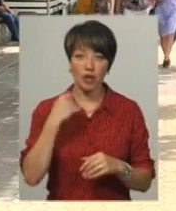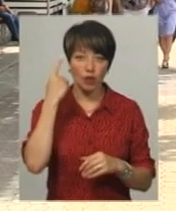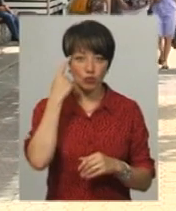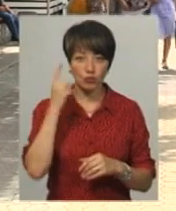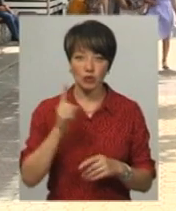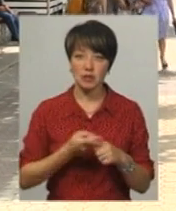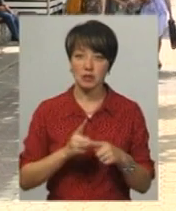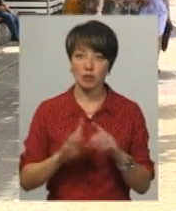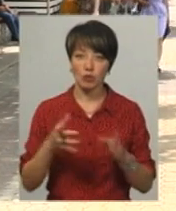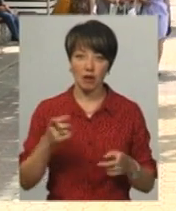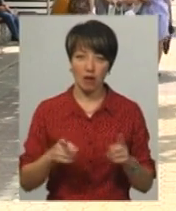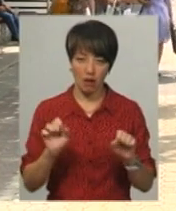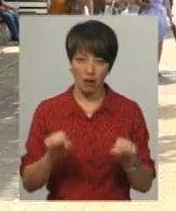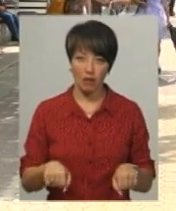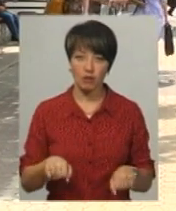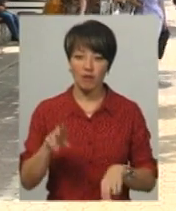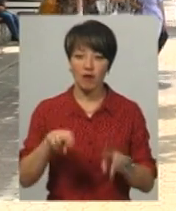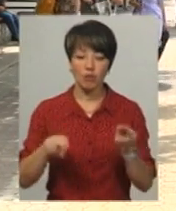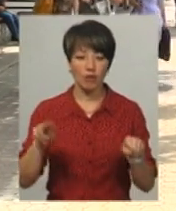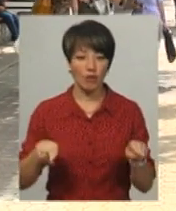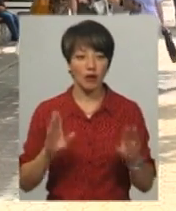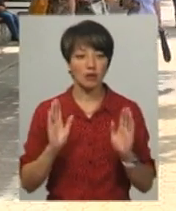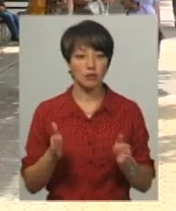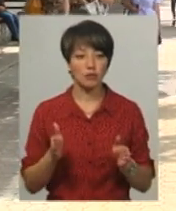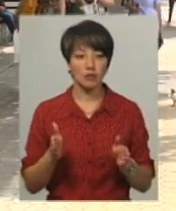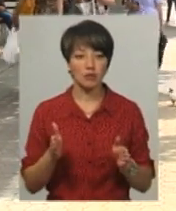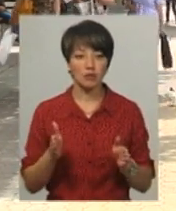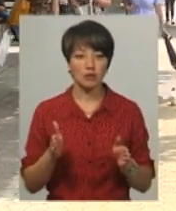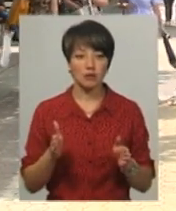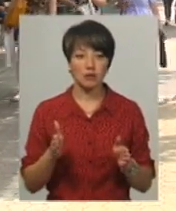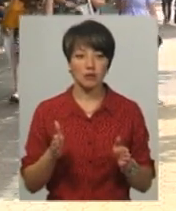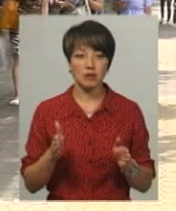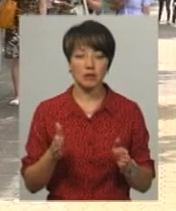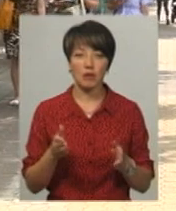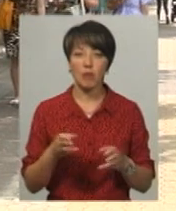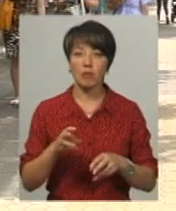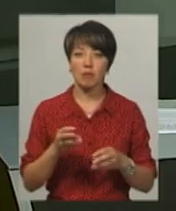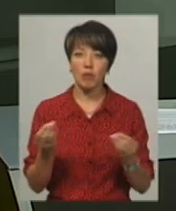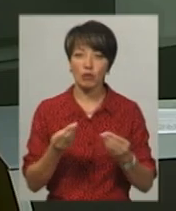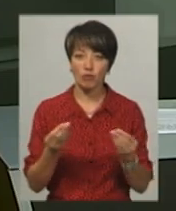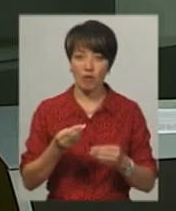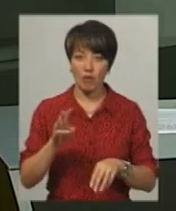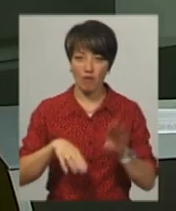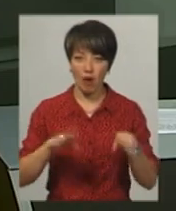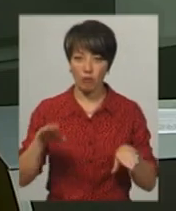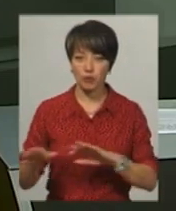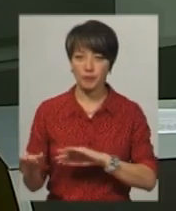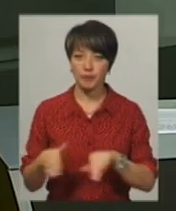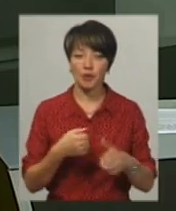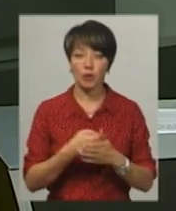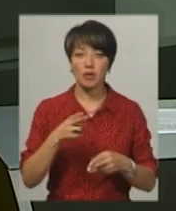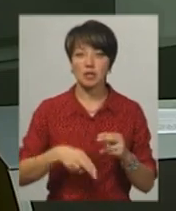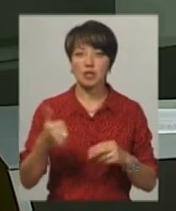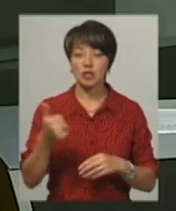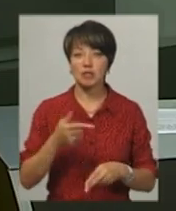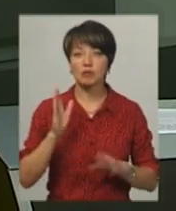думаю, що це буде реально. Тобто і фарбування їх також буде в камерах, можливо, навіть порошковою фарбою. Нагадаю, до кінця